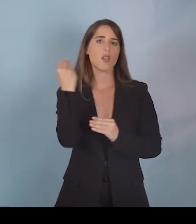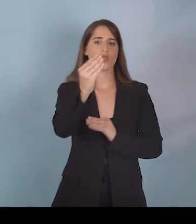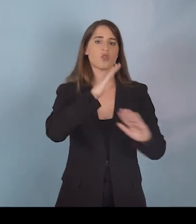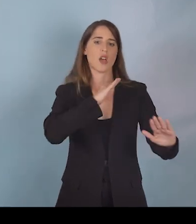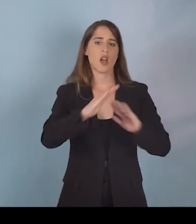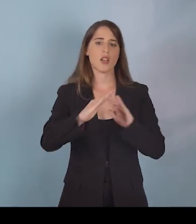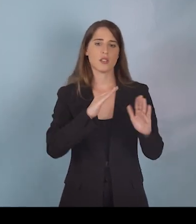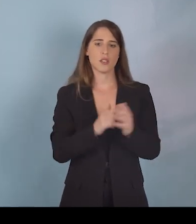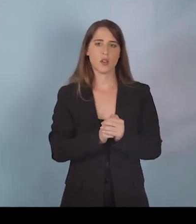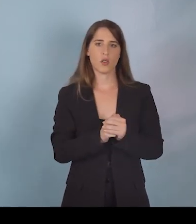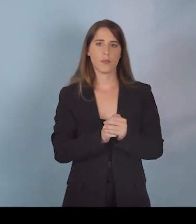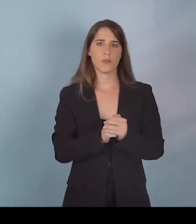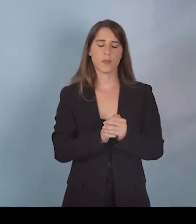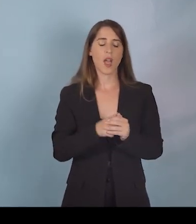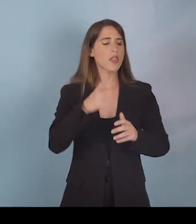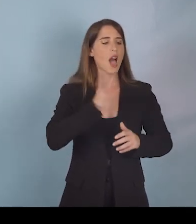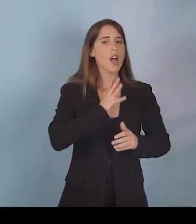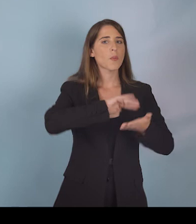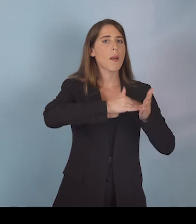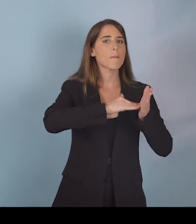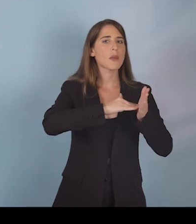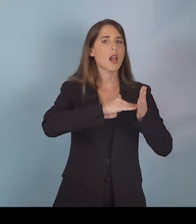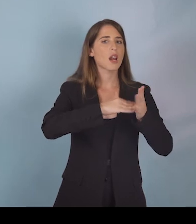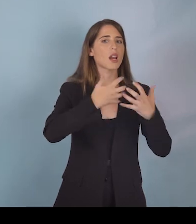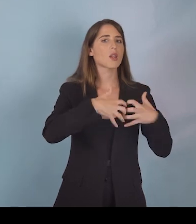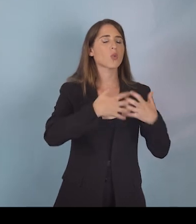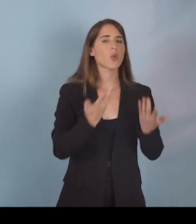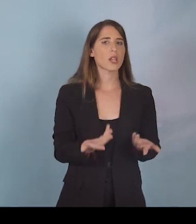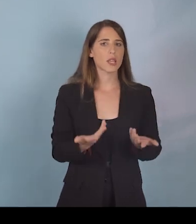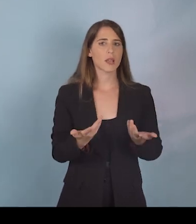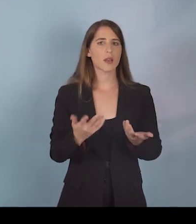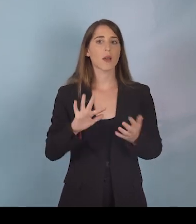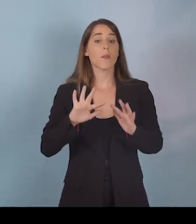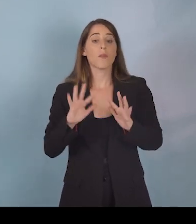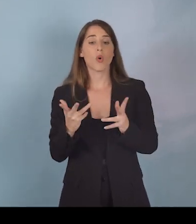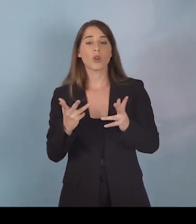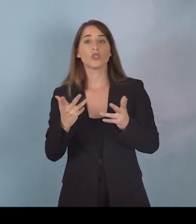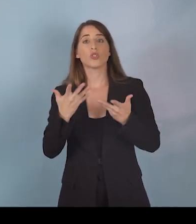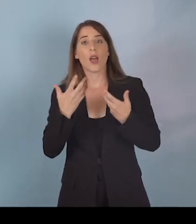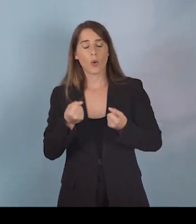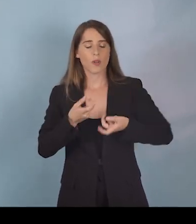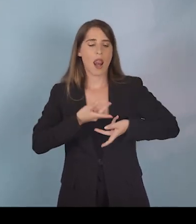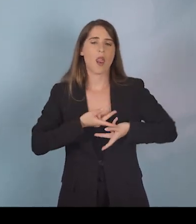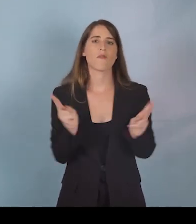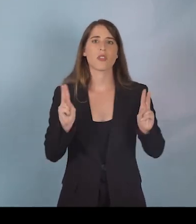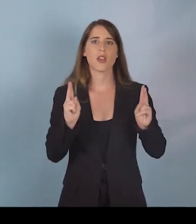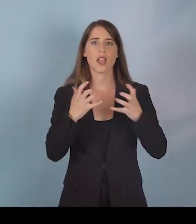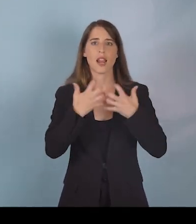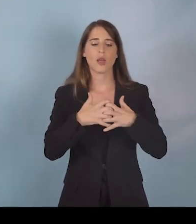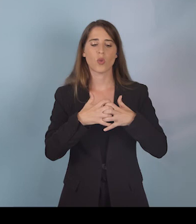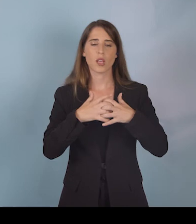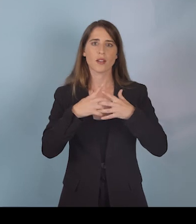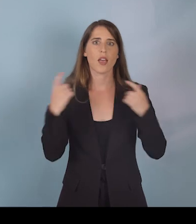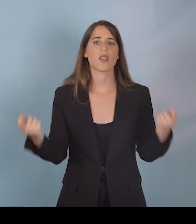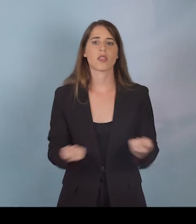Είναι πολλά τα θέματα. Η κατάρτιση των λειτουργών, πόση διακριτική ευχέρεια δίνεται στους λειτουργούς,